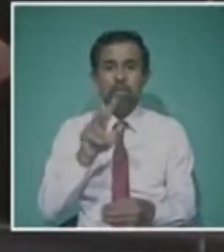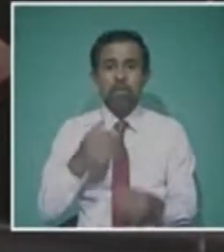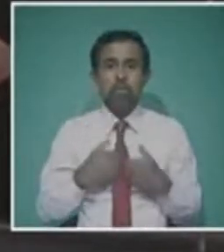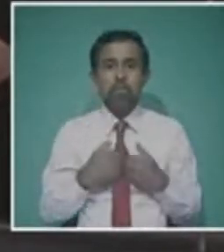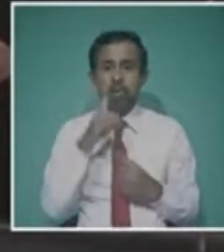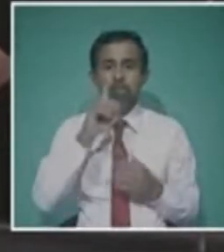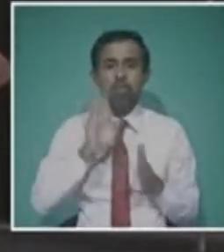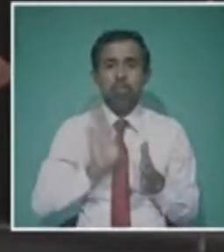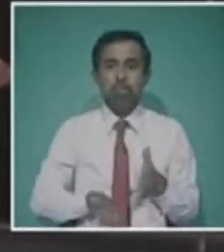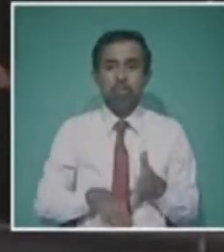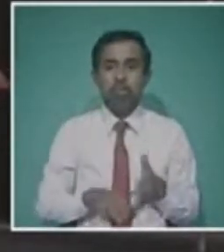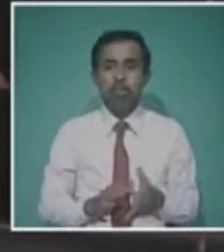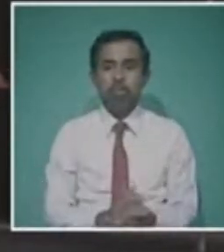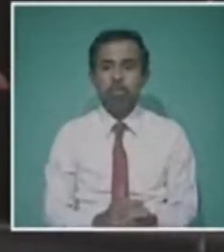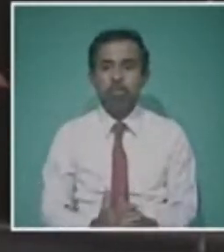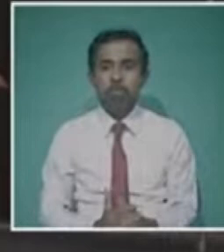විතරක් අතෑරියා.